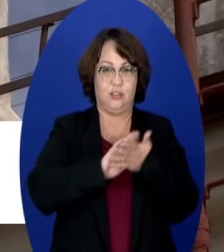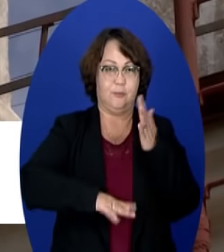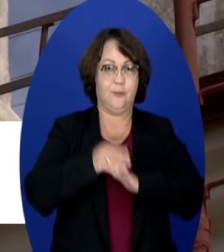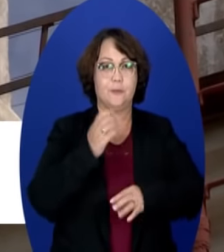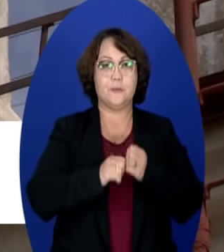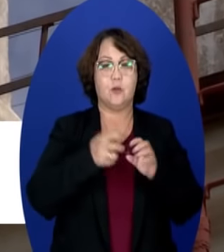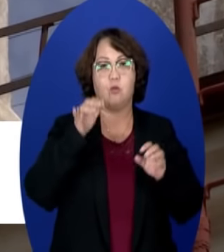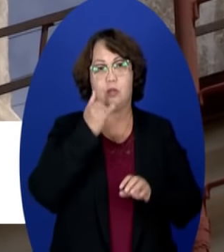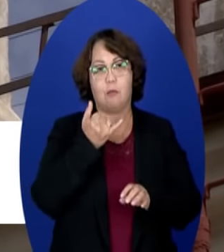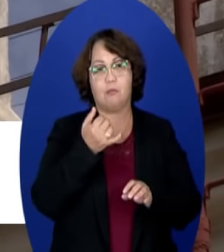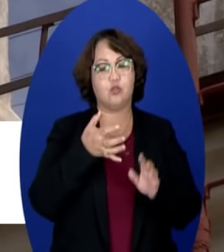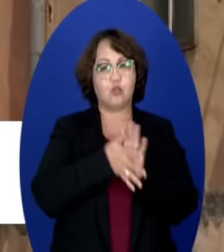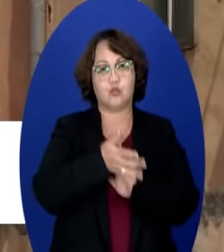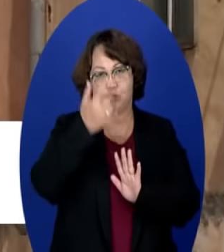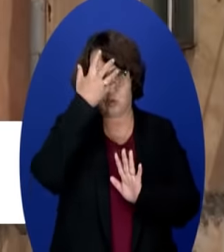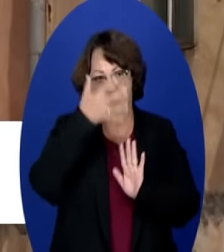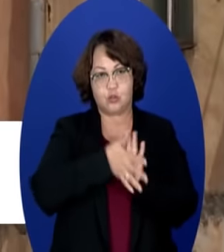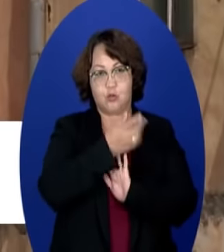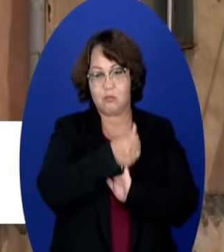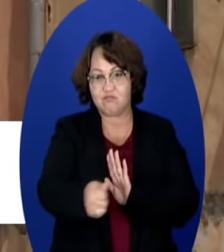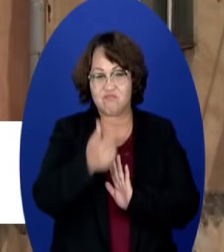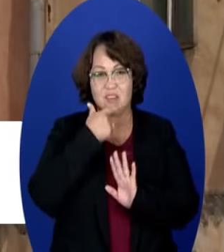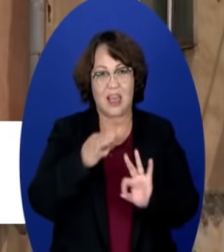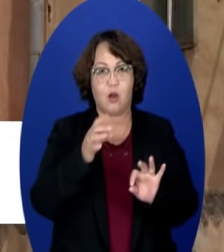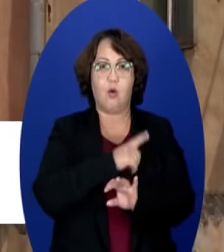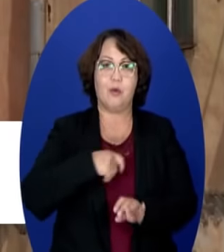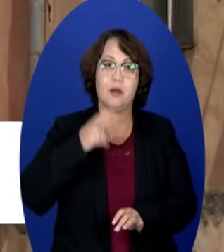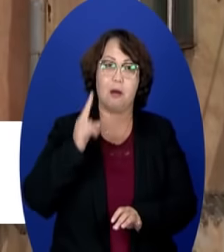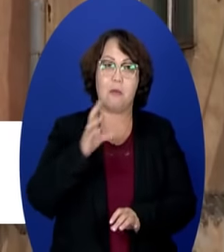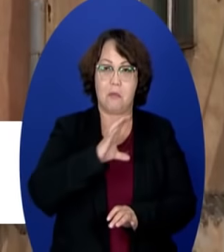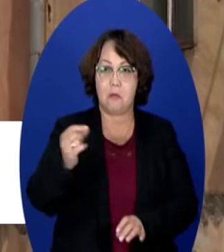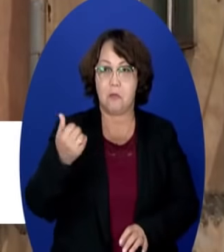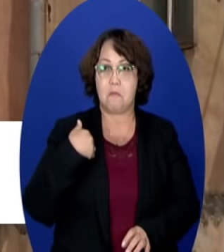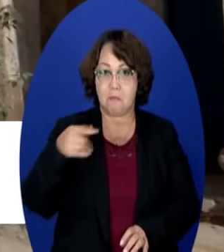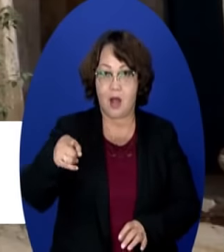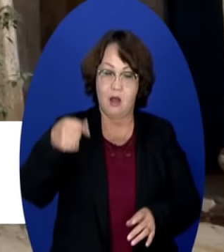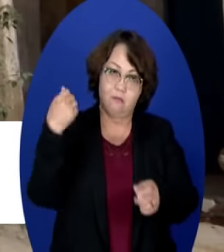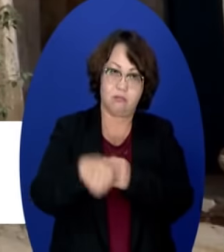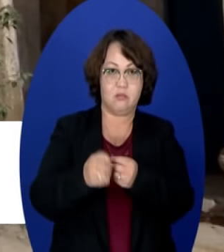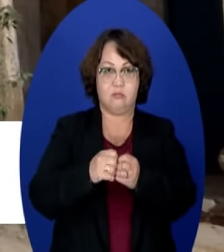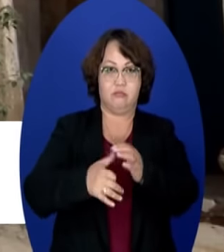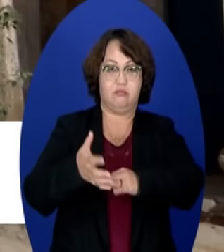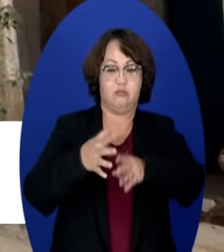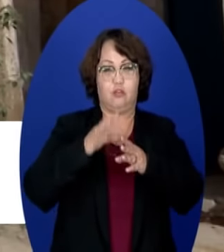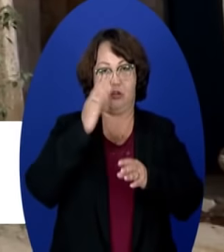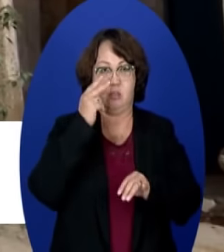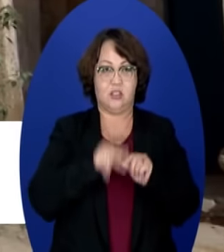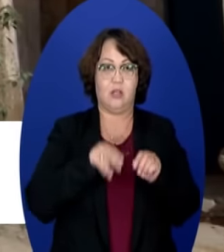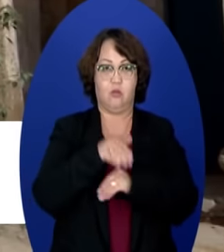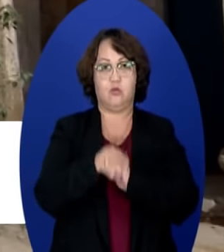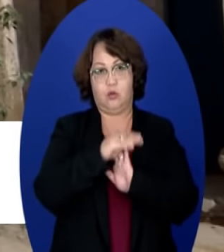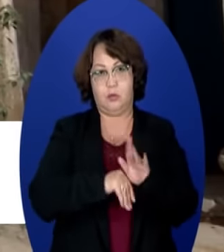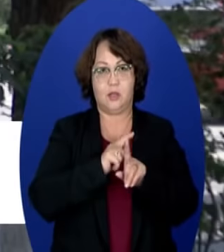төсвийн хөрөнгөөр шийдвэрлэх боломжгүй учраас хувийн хэмжлийг татан оролцуулдаг. Ингэхдээ тодорхой шалгуур тавьж журмын дагуу шийдвэрлэдэг гэдгийг хэлж